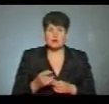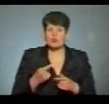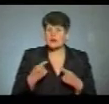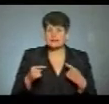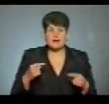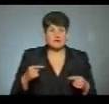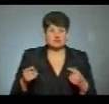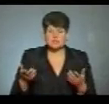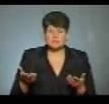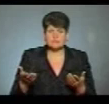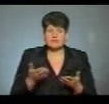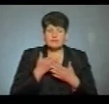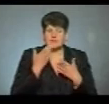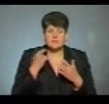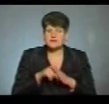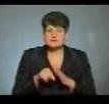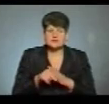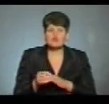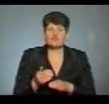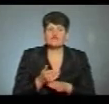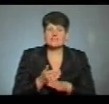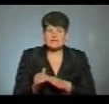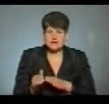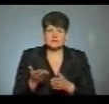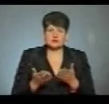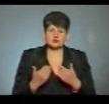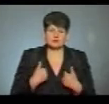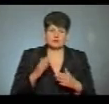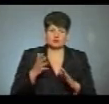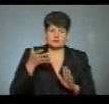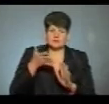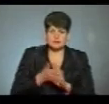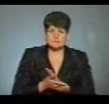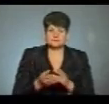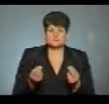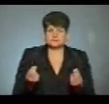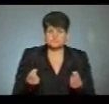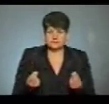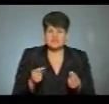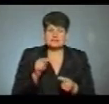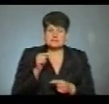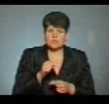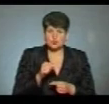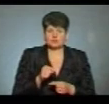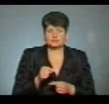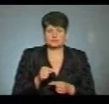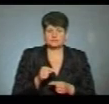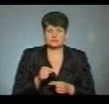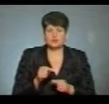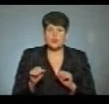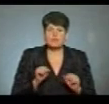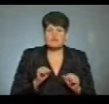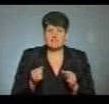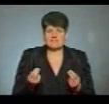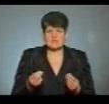інакше немає сенсу виділяти, якщо ми будемо тратити ресурс за такої недолугої